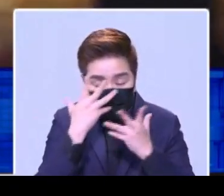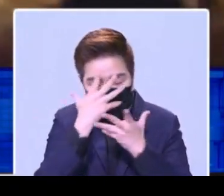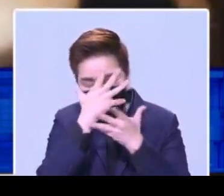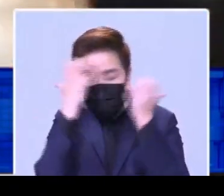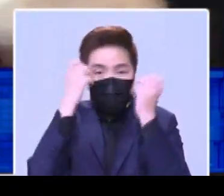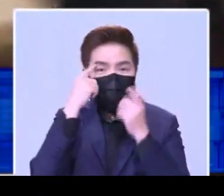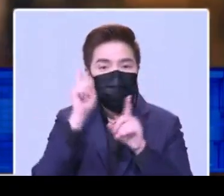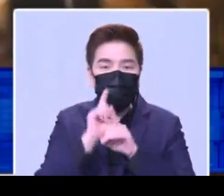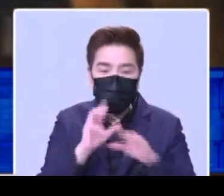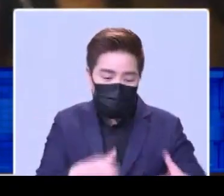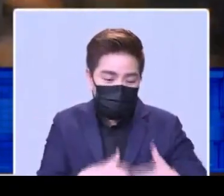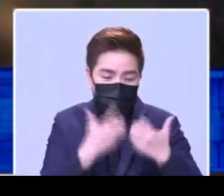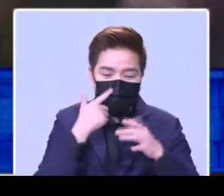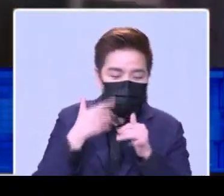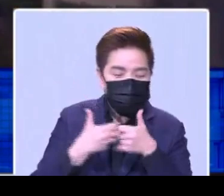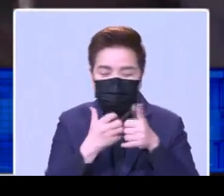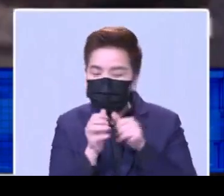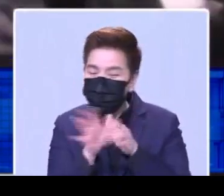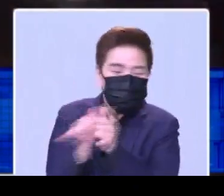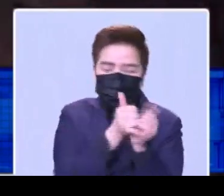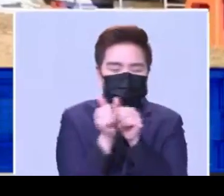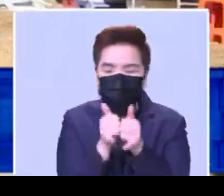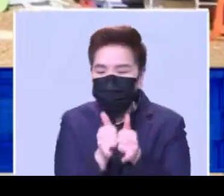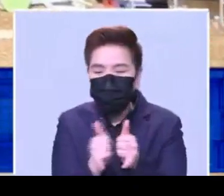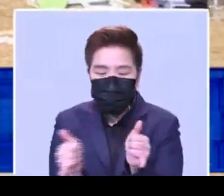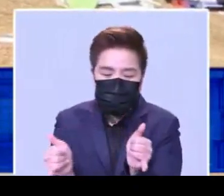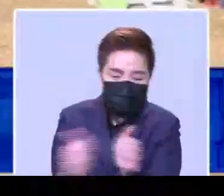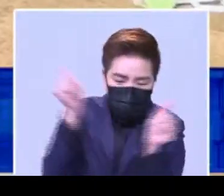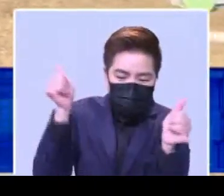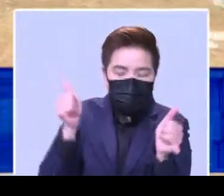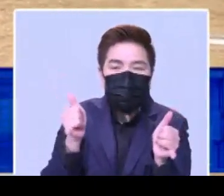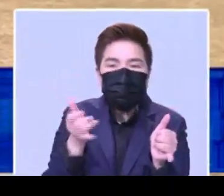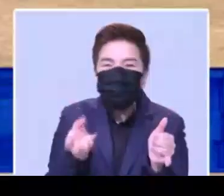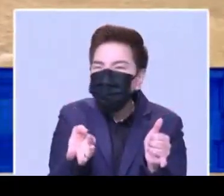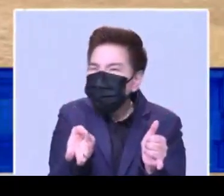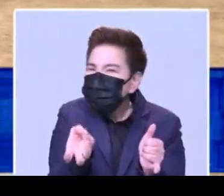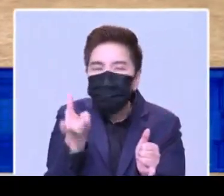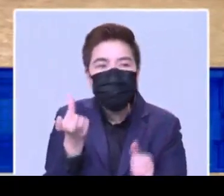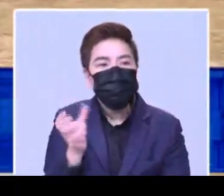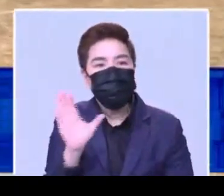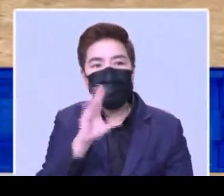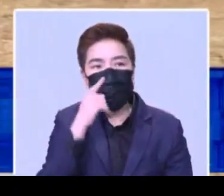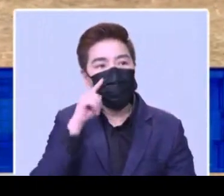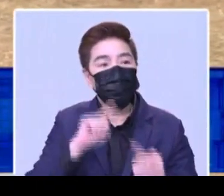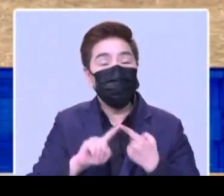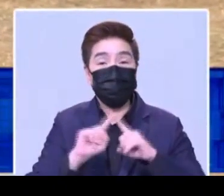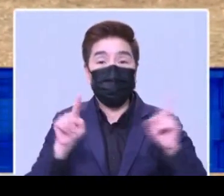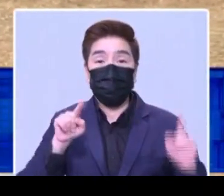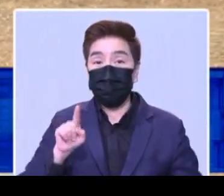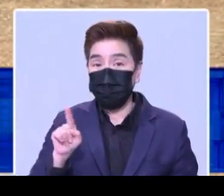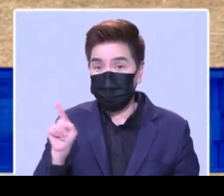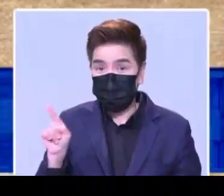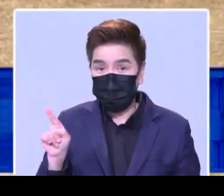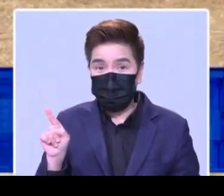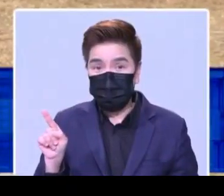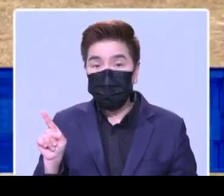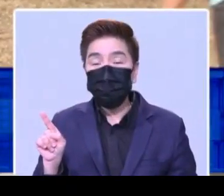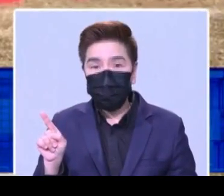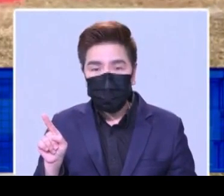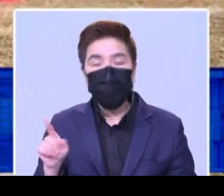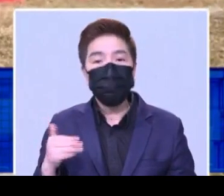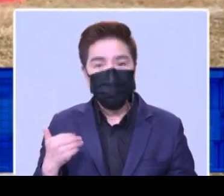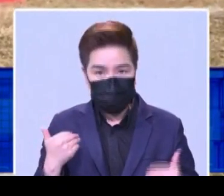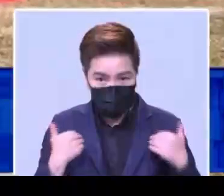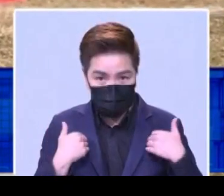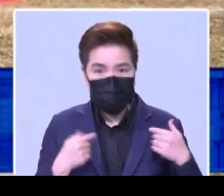มติว่าชนๆกันเหยียบๆกันเนี่ยเอาแล้ว สะกิดนิ้วก้อยไม่ได้อ่ะ นะแต่ว่างานนี้เขายังคงจัดต่อ